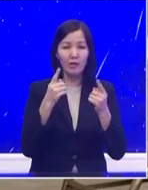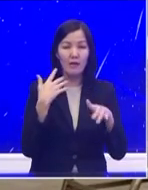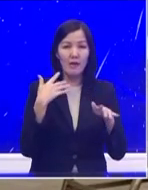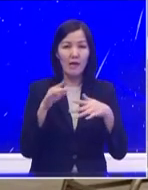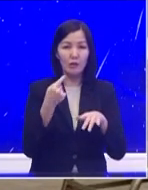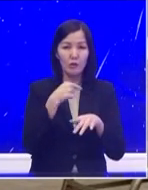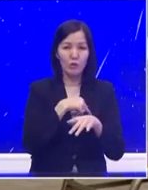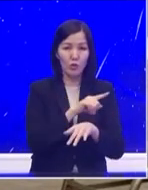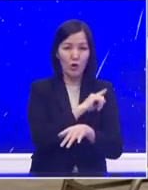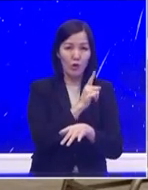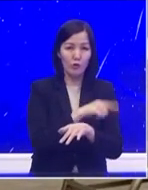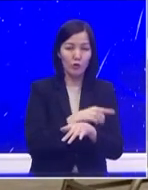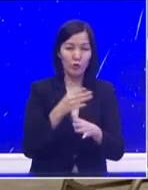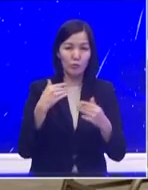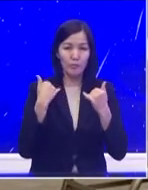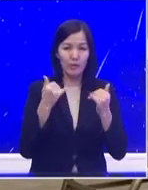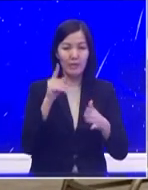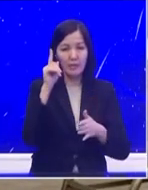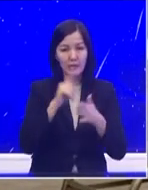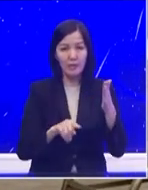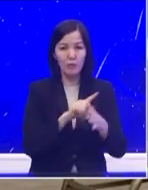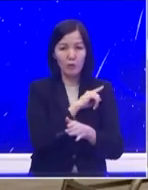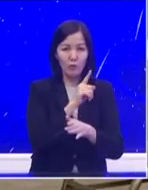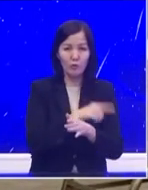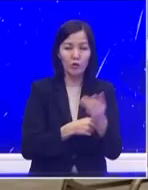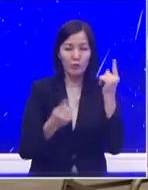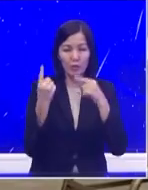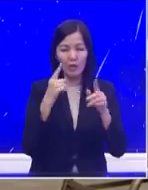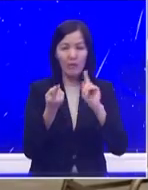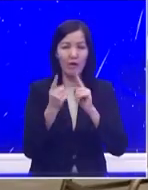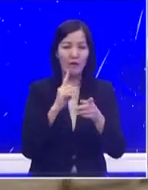жан бітіріп, кеудедегі сенім отын үрлеген шығармаға айналды.